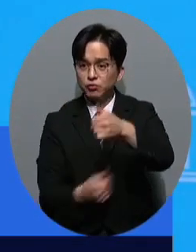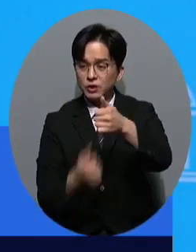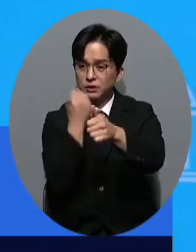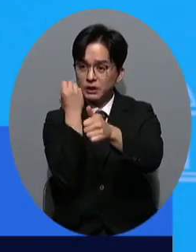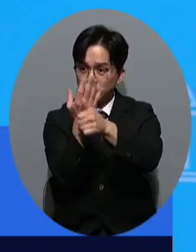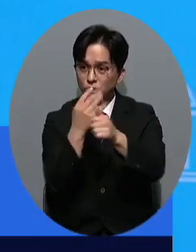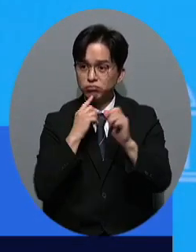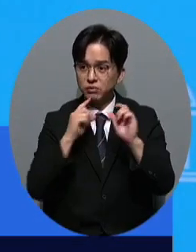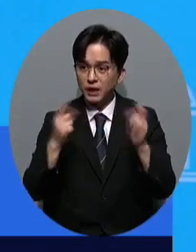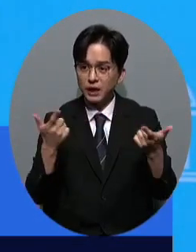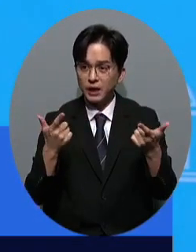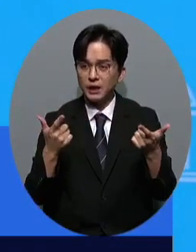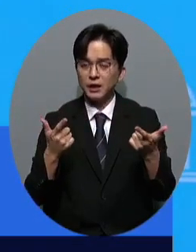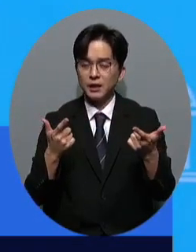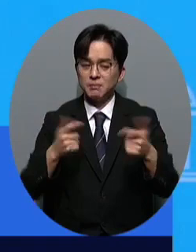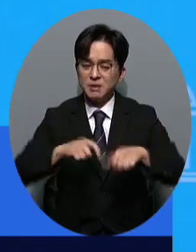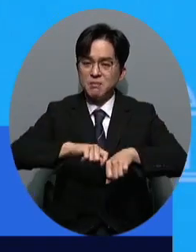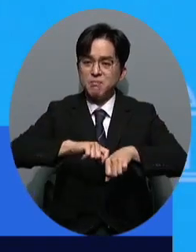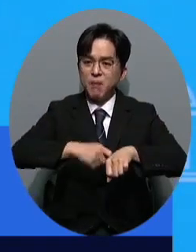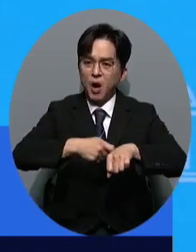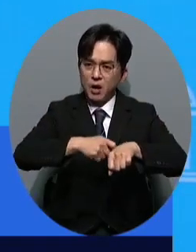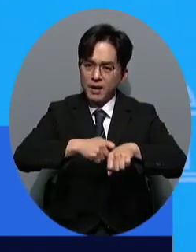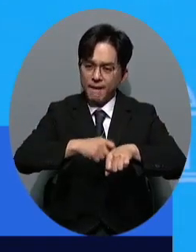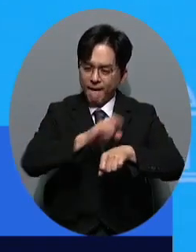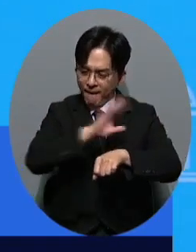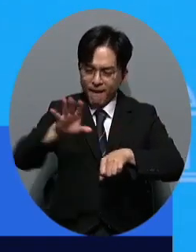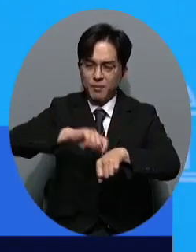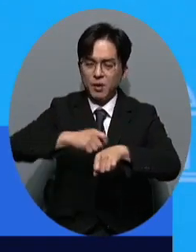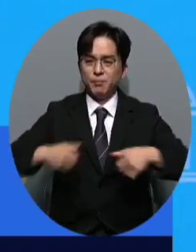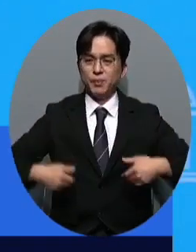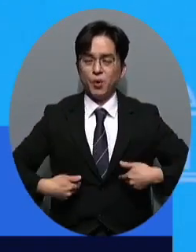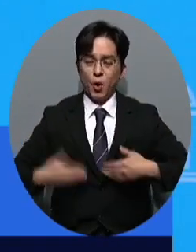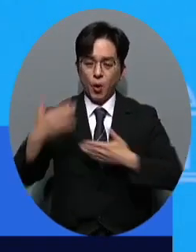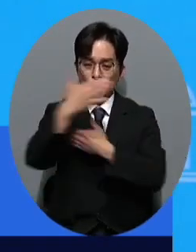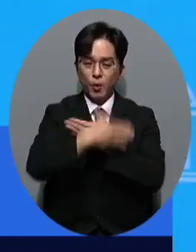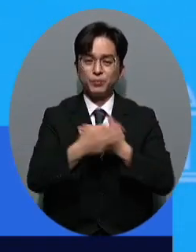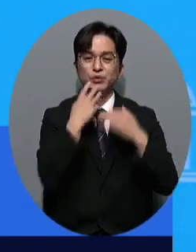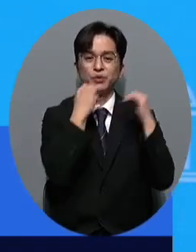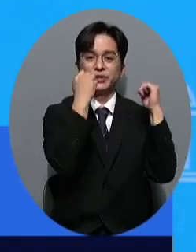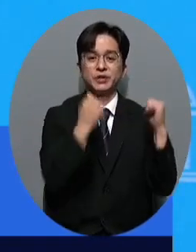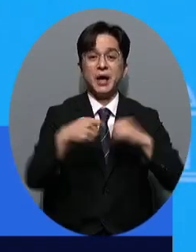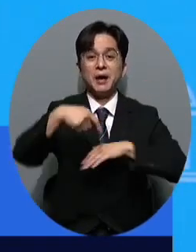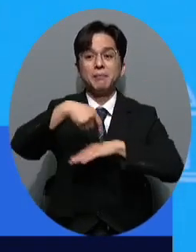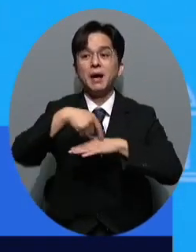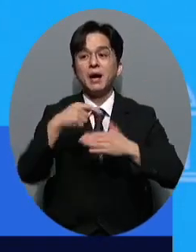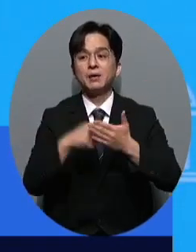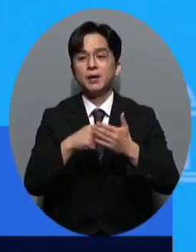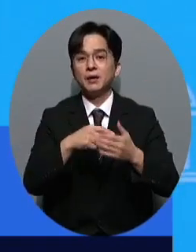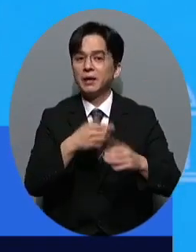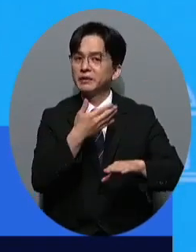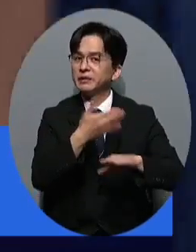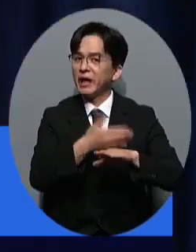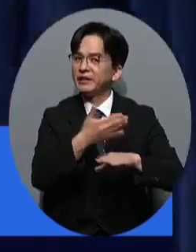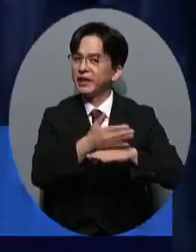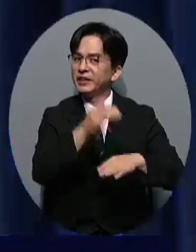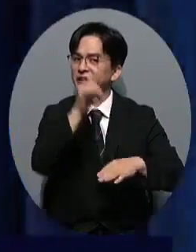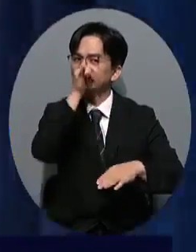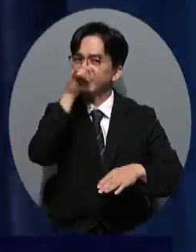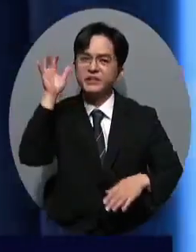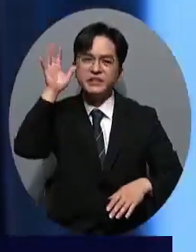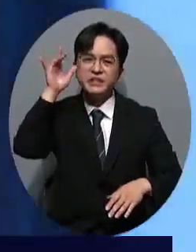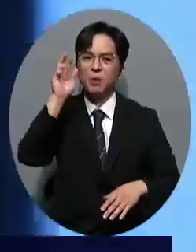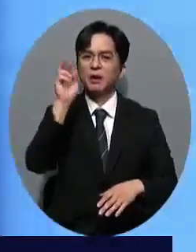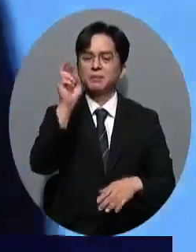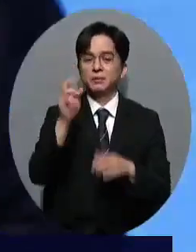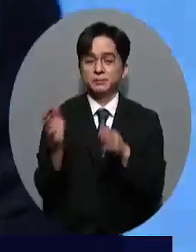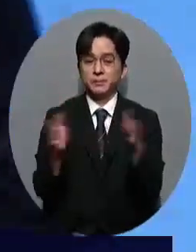할 수 있는 모든 것을 다 해야 된다. 몸은 서울에 있지만 마음은 다른 데 있지 않나.